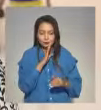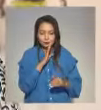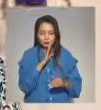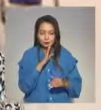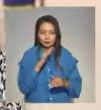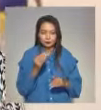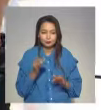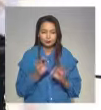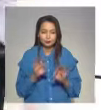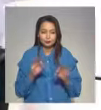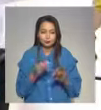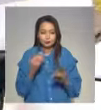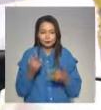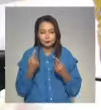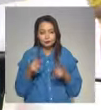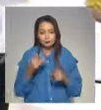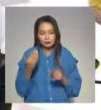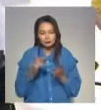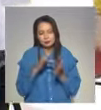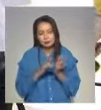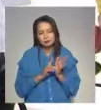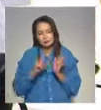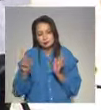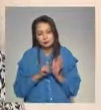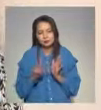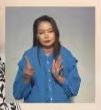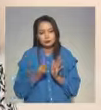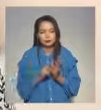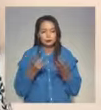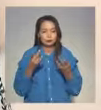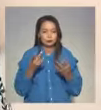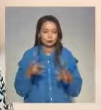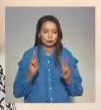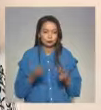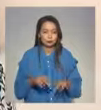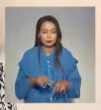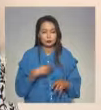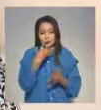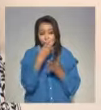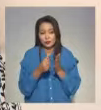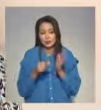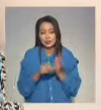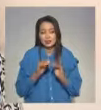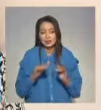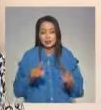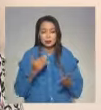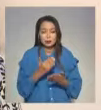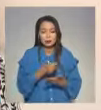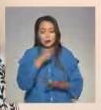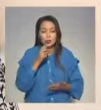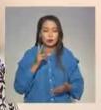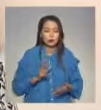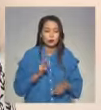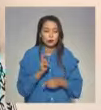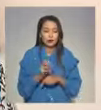придется возить своих детей в другой конец города для занятия спортом. У меня 6 детей. Старшая дочка ходит